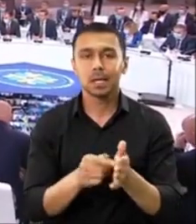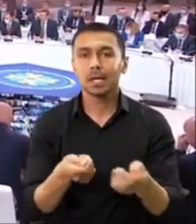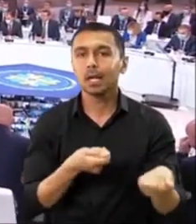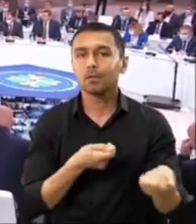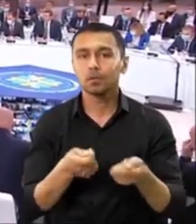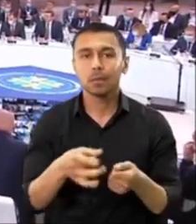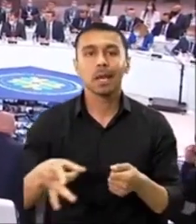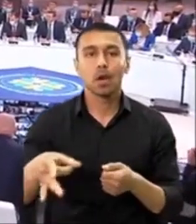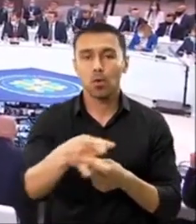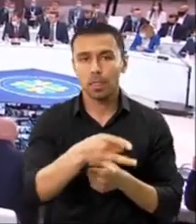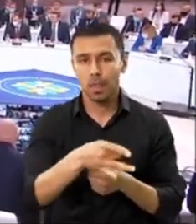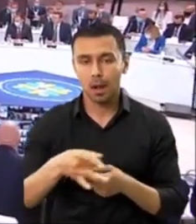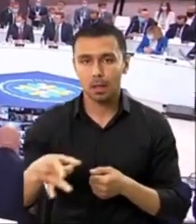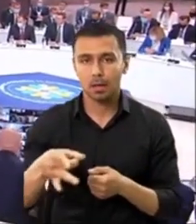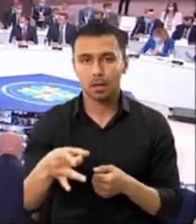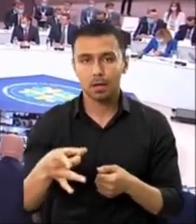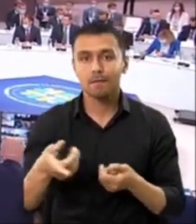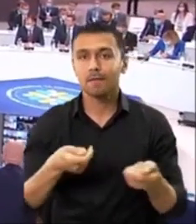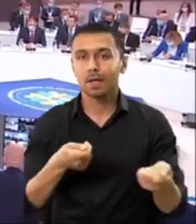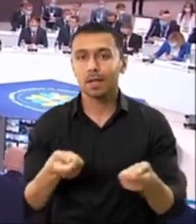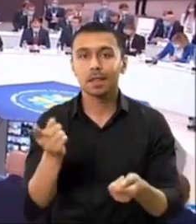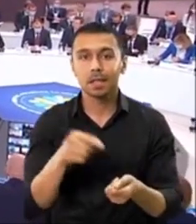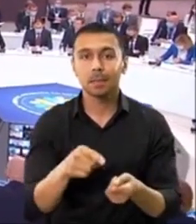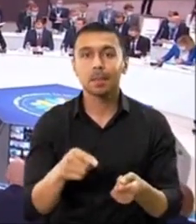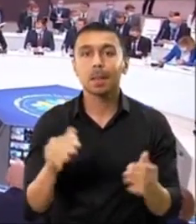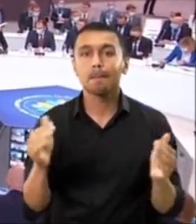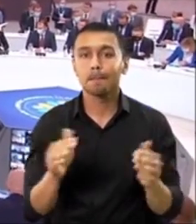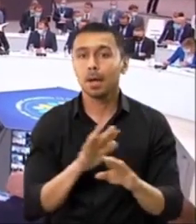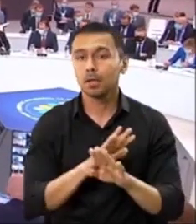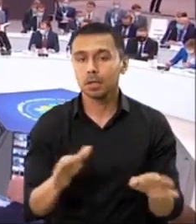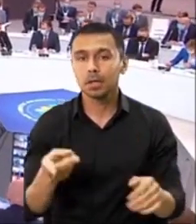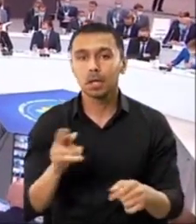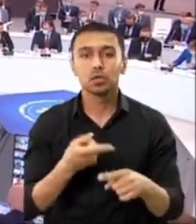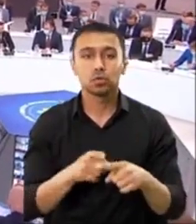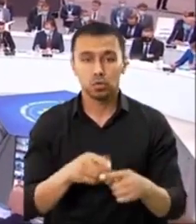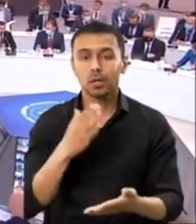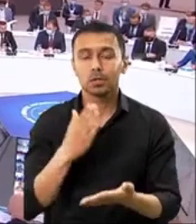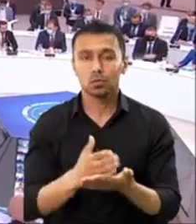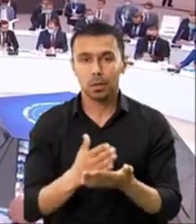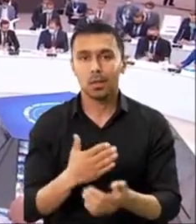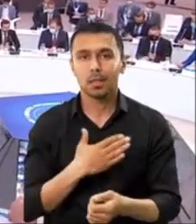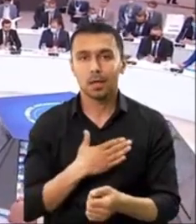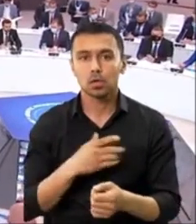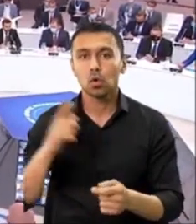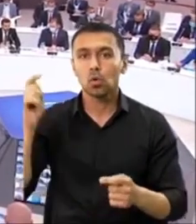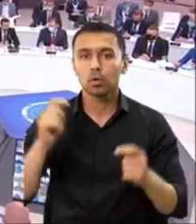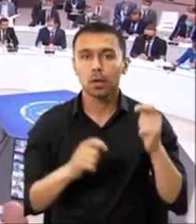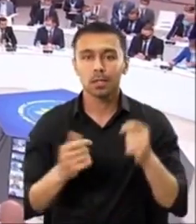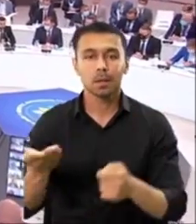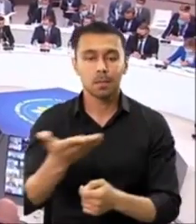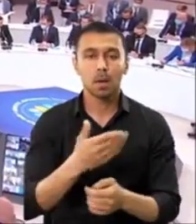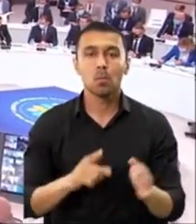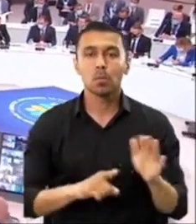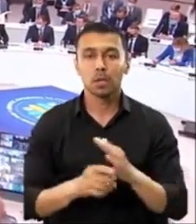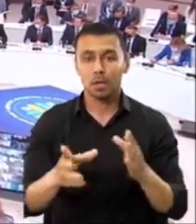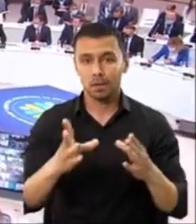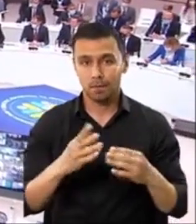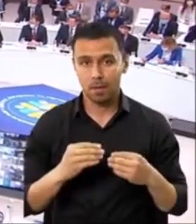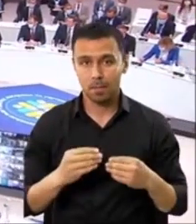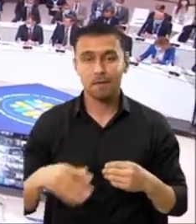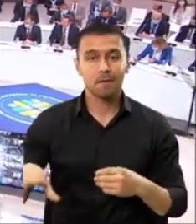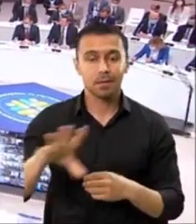регіональних влад, тим не менш для цього і існує наш конгрес. Ми почали з вами всі разом